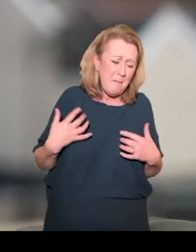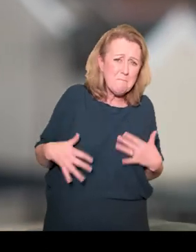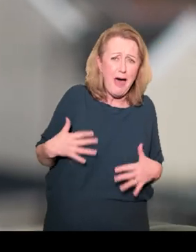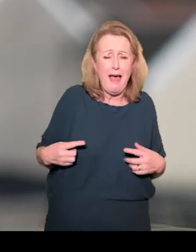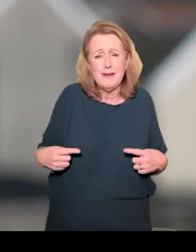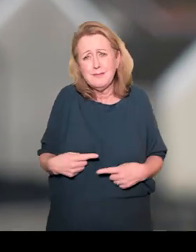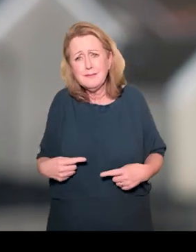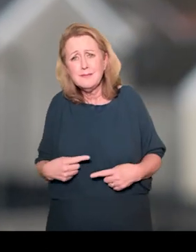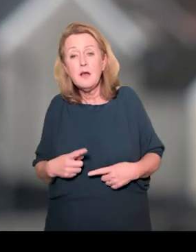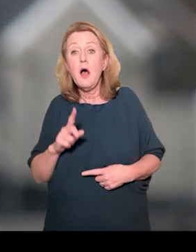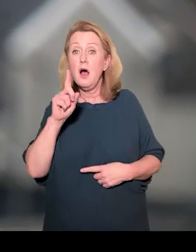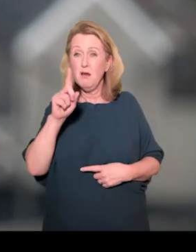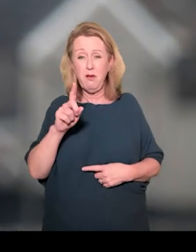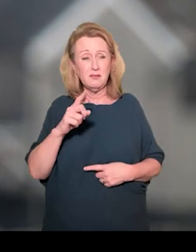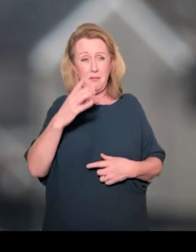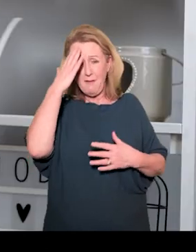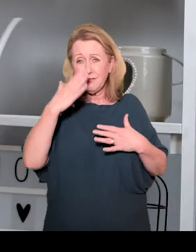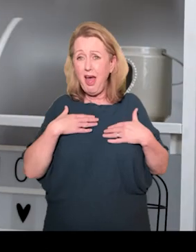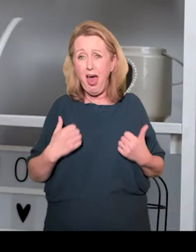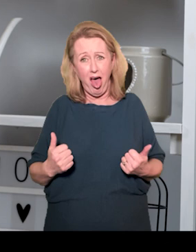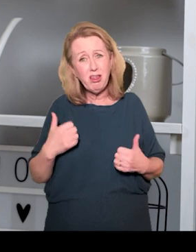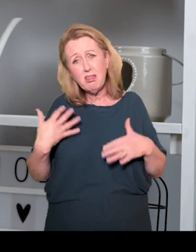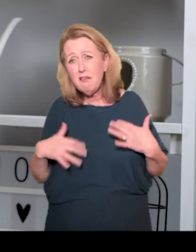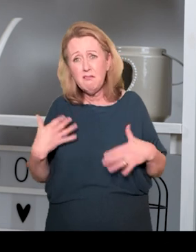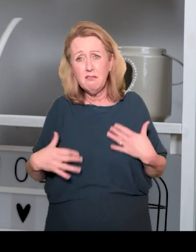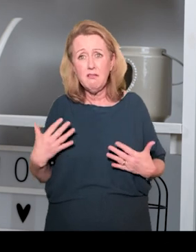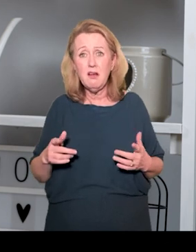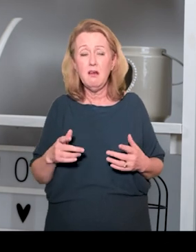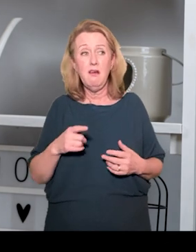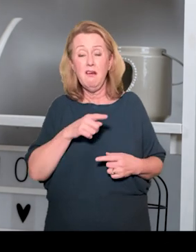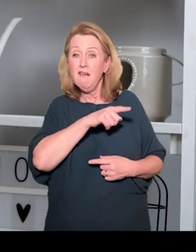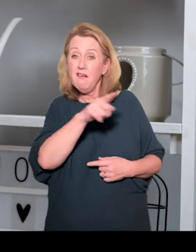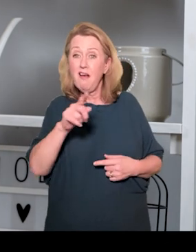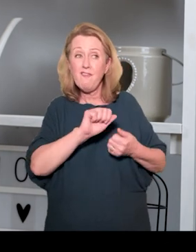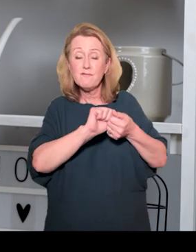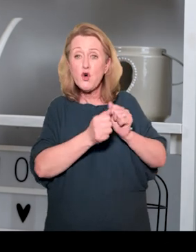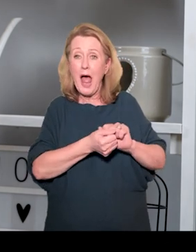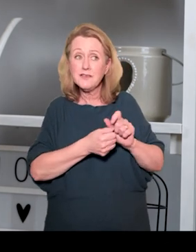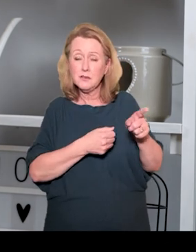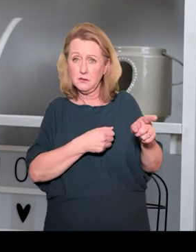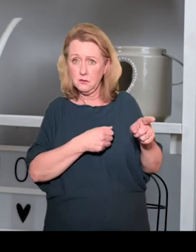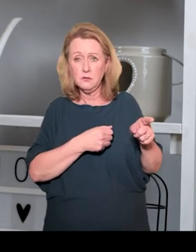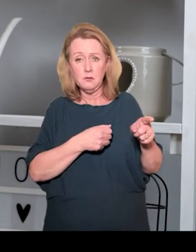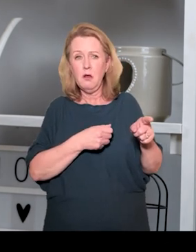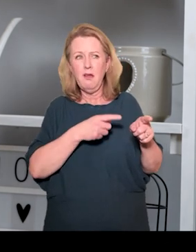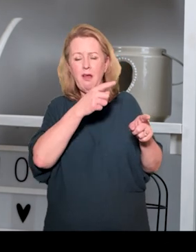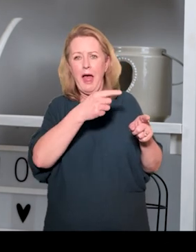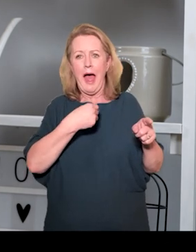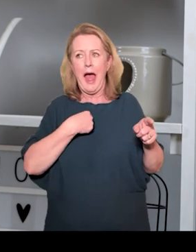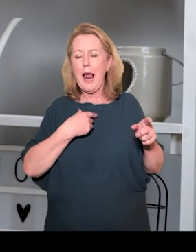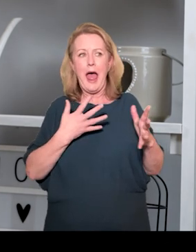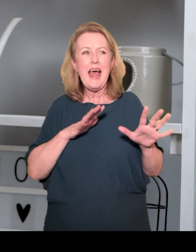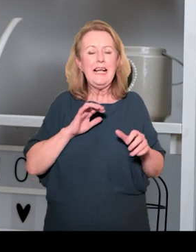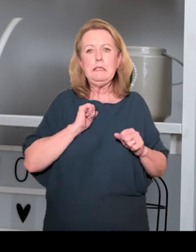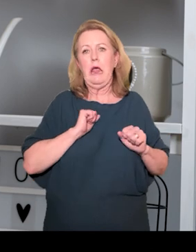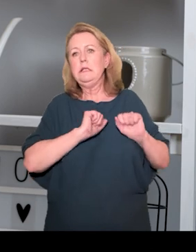feddyliol. O ran yn ffrindiau, o'n i'n ffrindio'n un yn gwneud esgusodio, o'n i'n beidio gweld nhw achos o'n i'n mynd gymaint o boen, o'n i'n ofyn